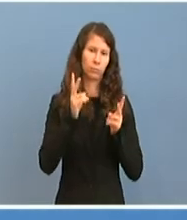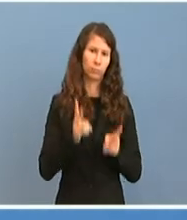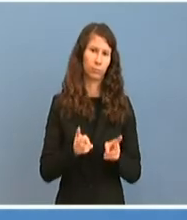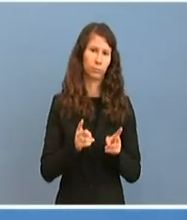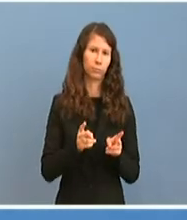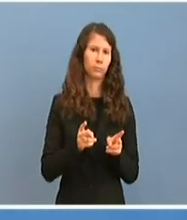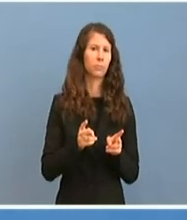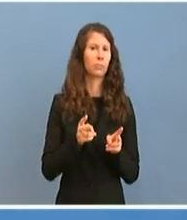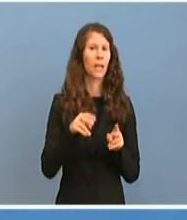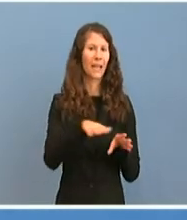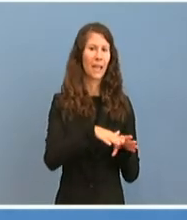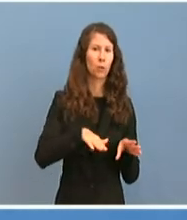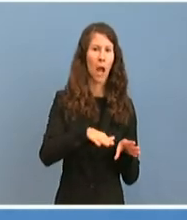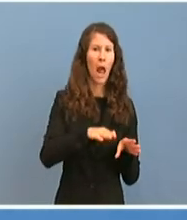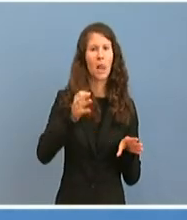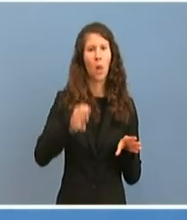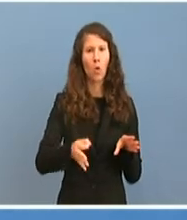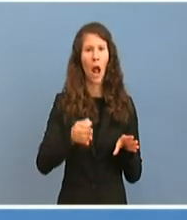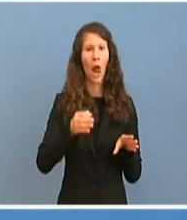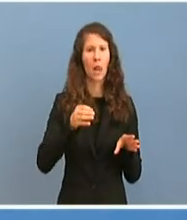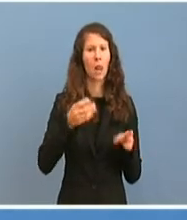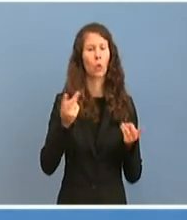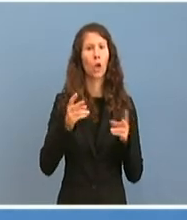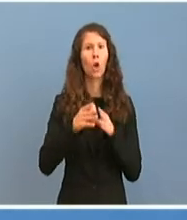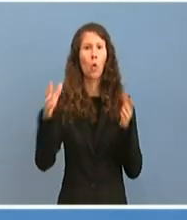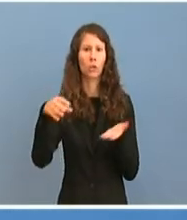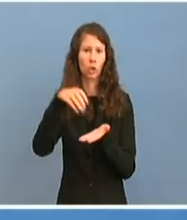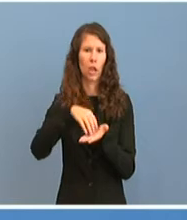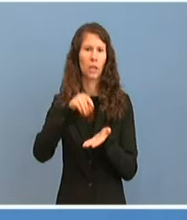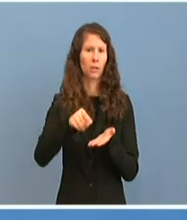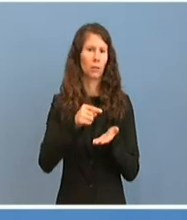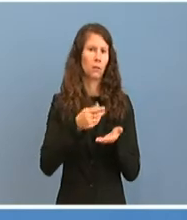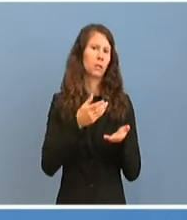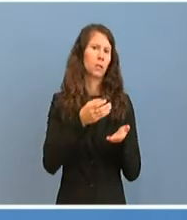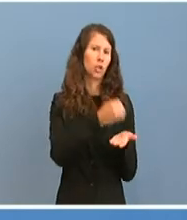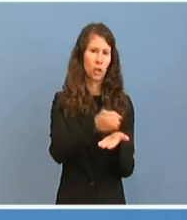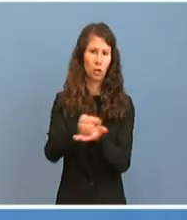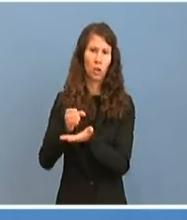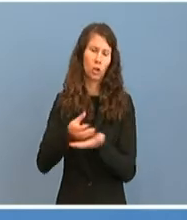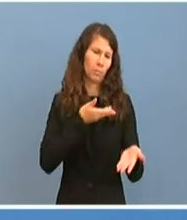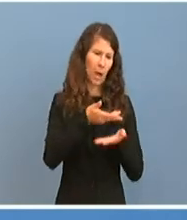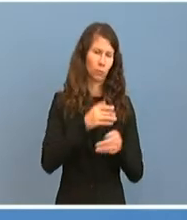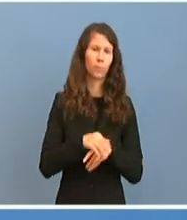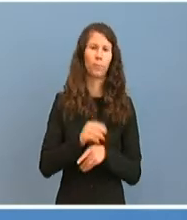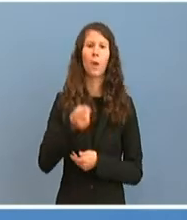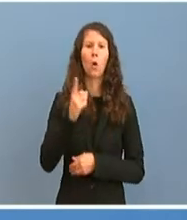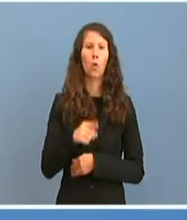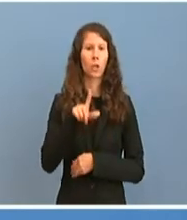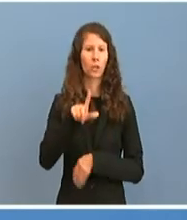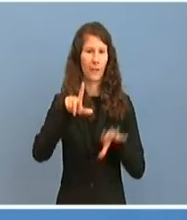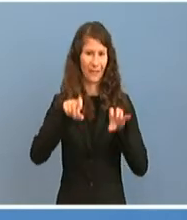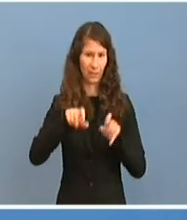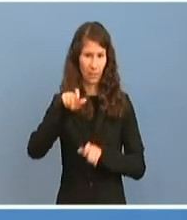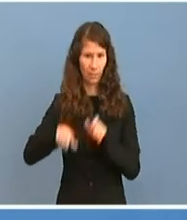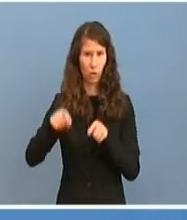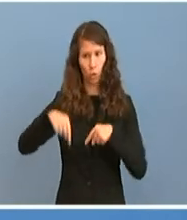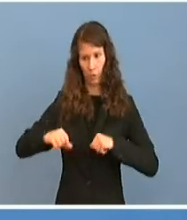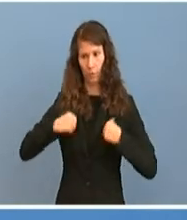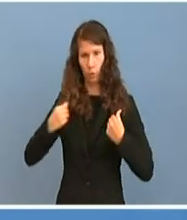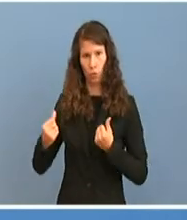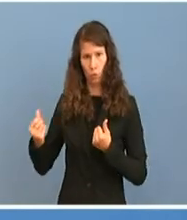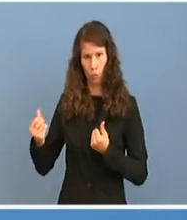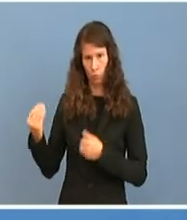Stellen, regional, lokal oder in den Großstädten. 172 Menschen, das habe ich mir heute Morgen noch mal geben lassen,